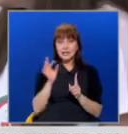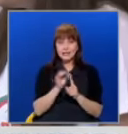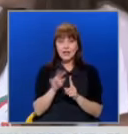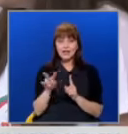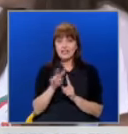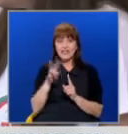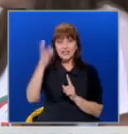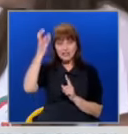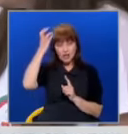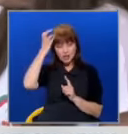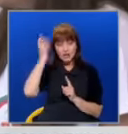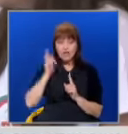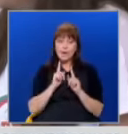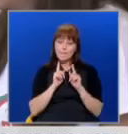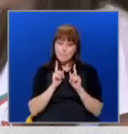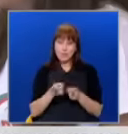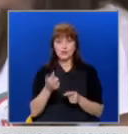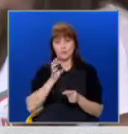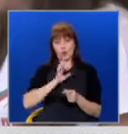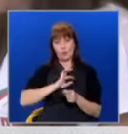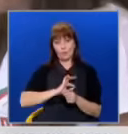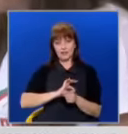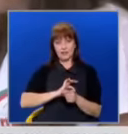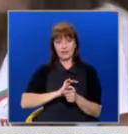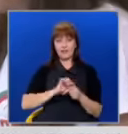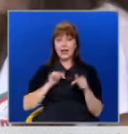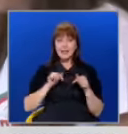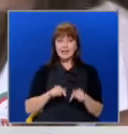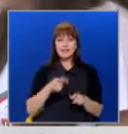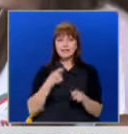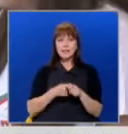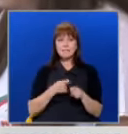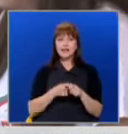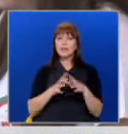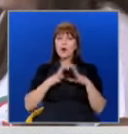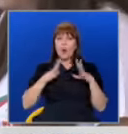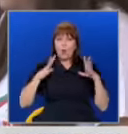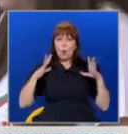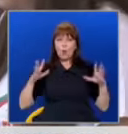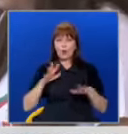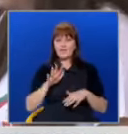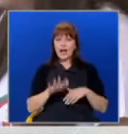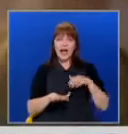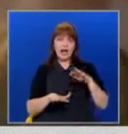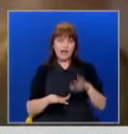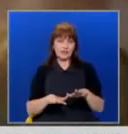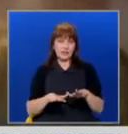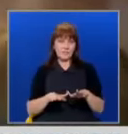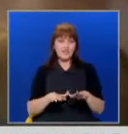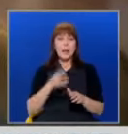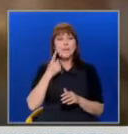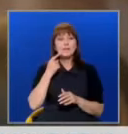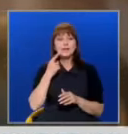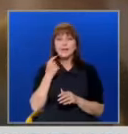страни можем и ще я постигнем. И вие днес направихте една огромна крачка в тази посока, за което ви благодаря.